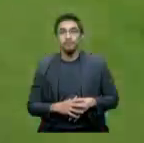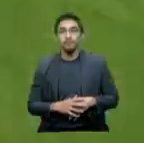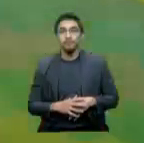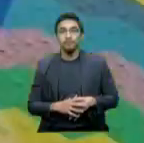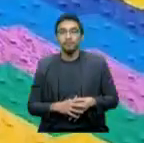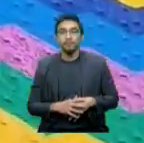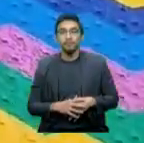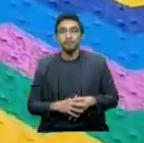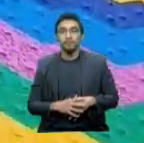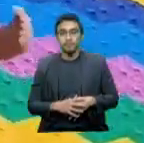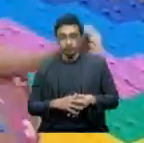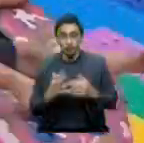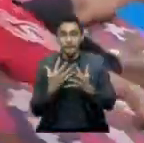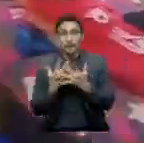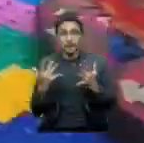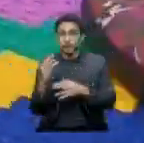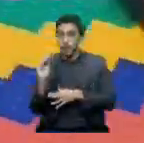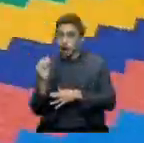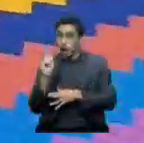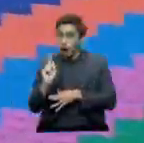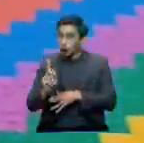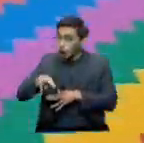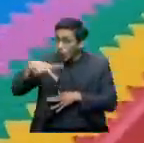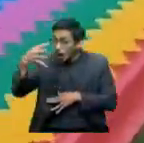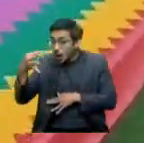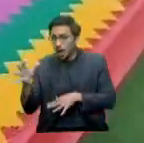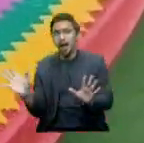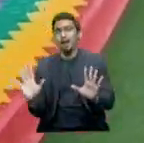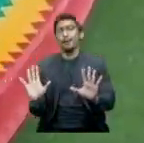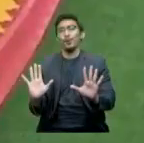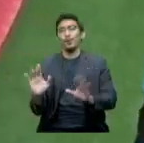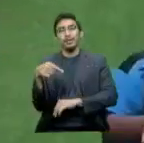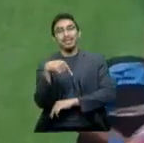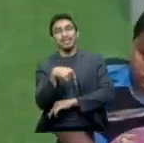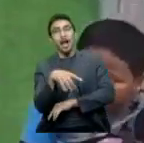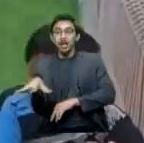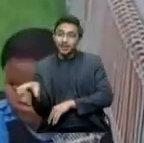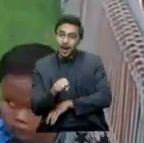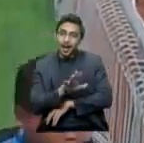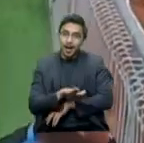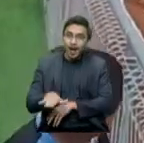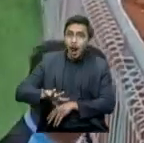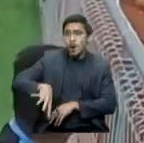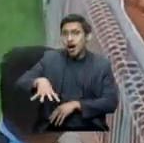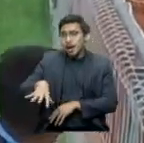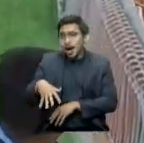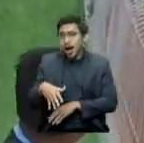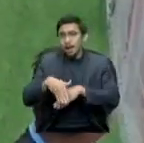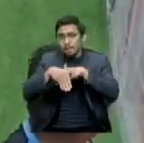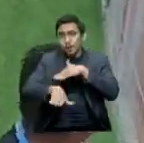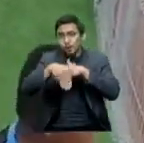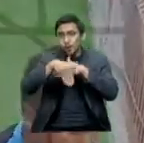Bahkan kini warga Jakarta tak perlu jauh-jauh keluar kota untuk mengajak putra-putri Anda berseluncuran warna-warni.